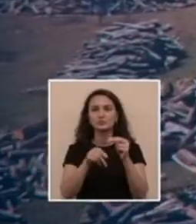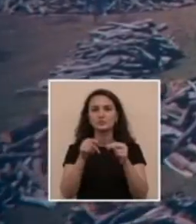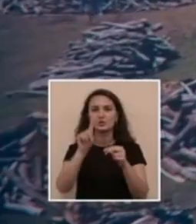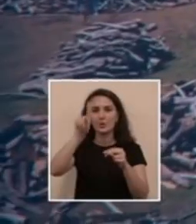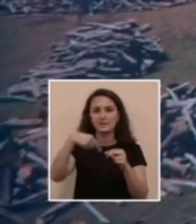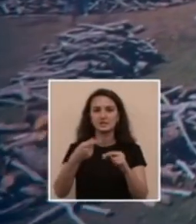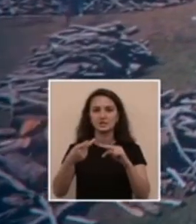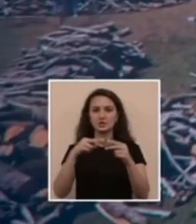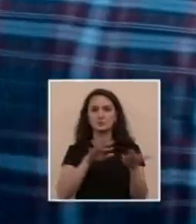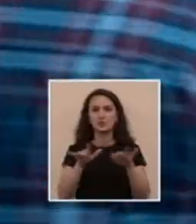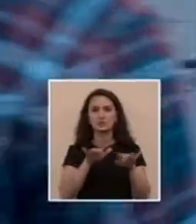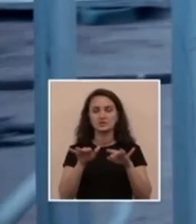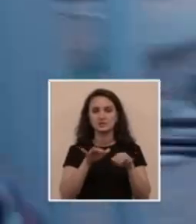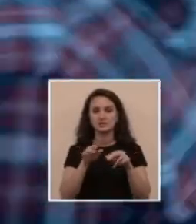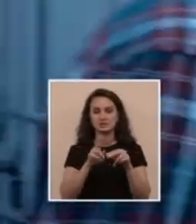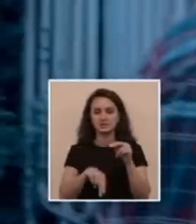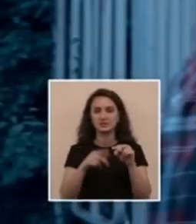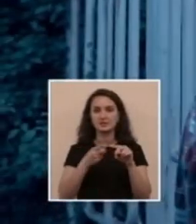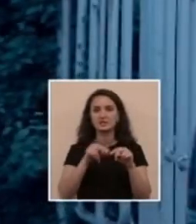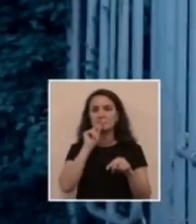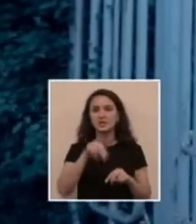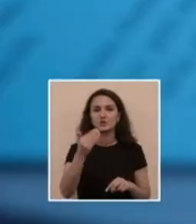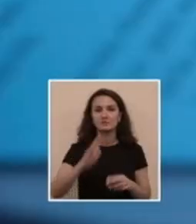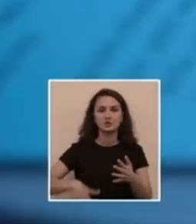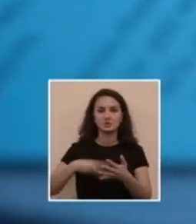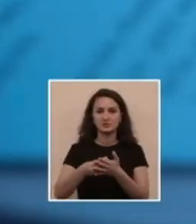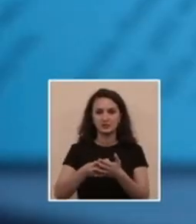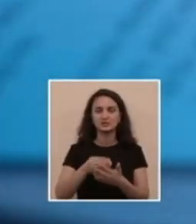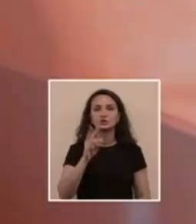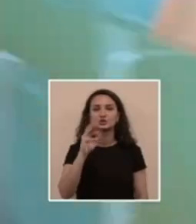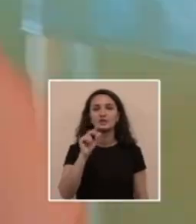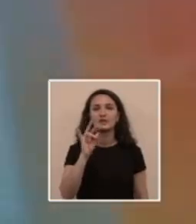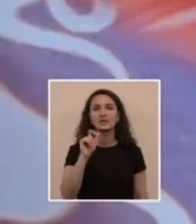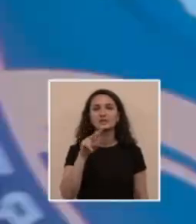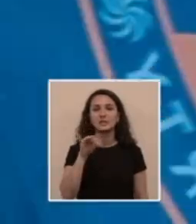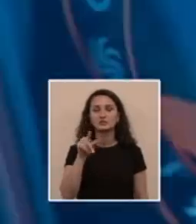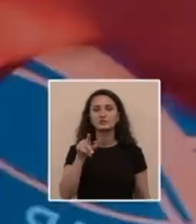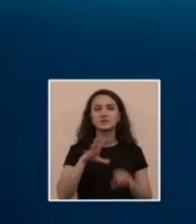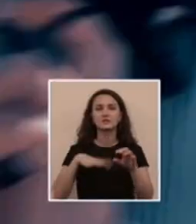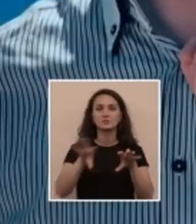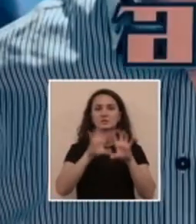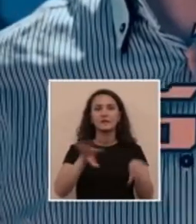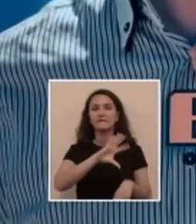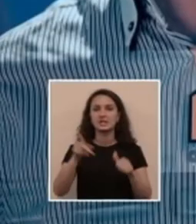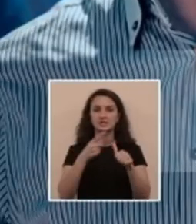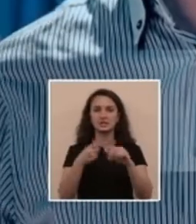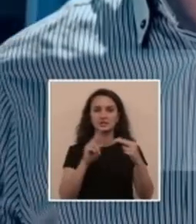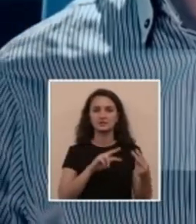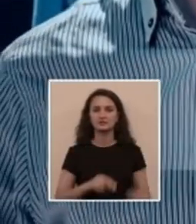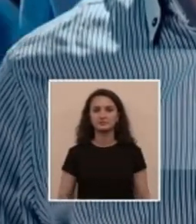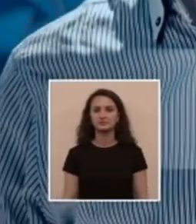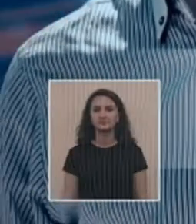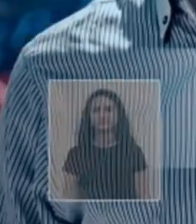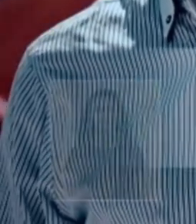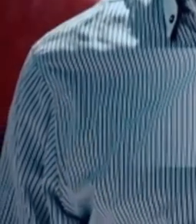განადგურებულის კომპენსაციის პროცესის ინიციირებას დამნაშავეთა ჯიბიდან. შალვანა თელაშვილი საქართველოს პრეზიდენტად